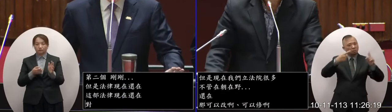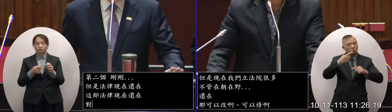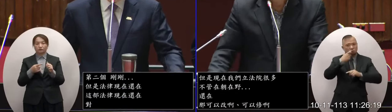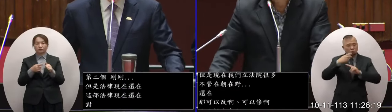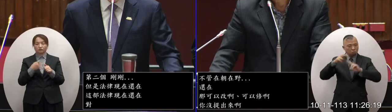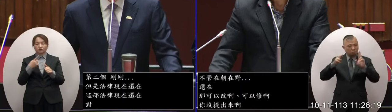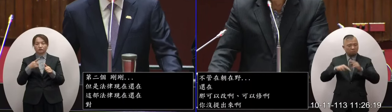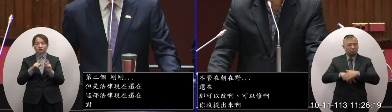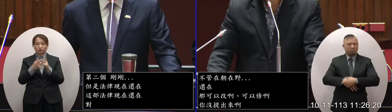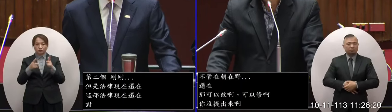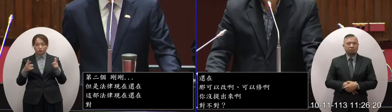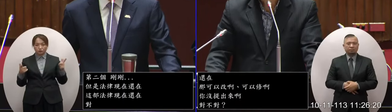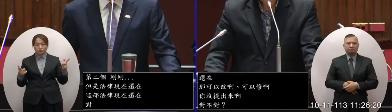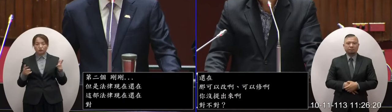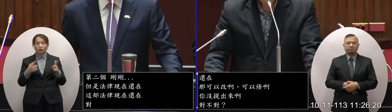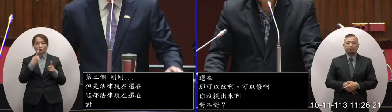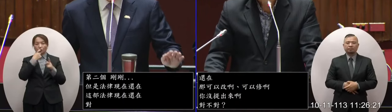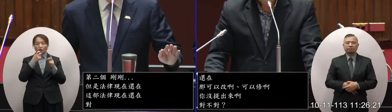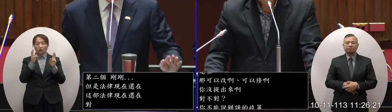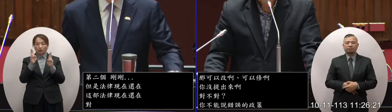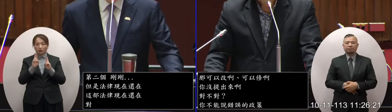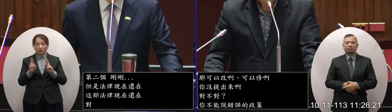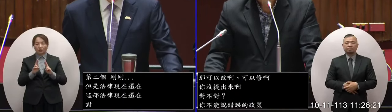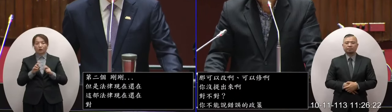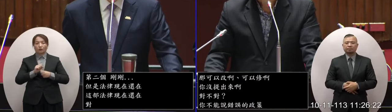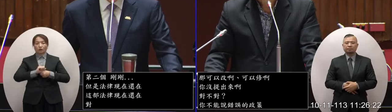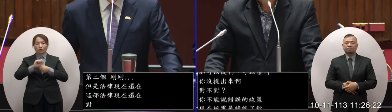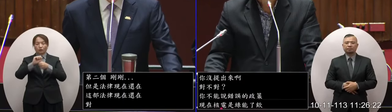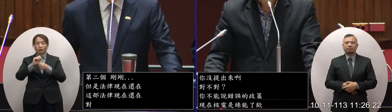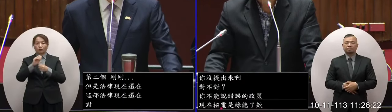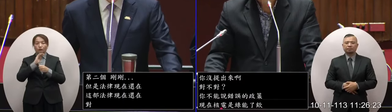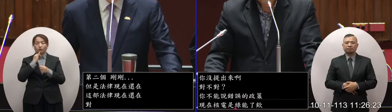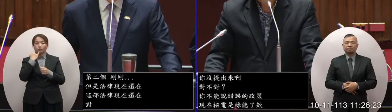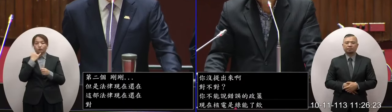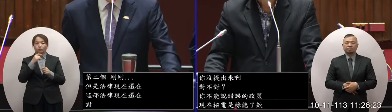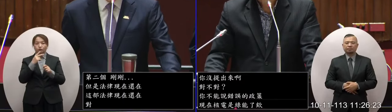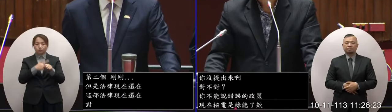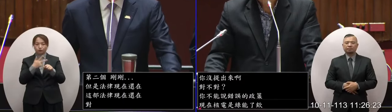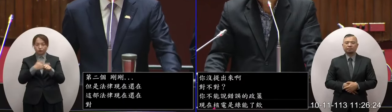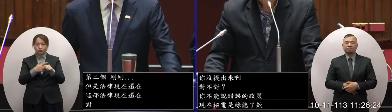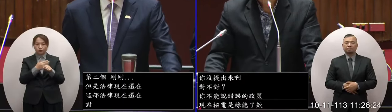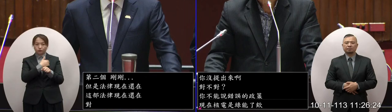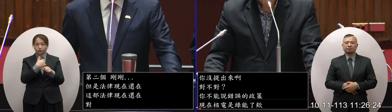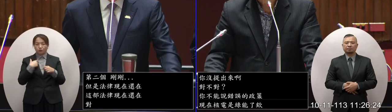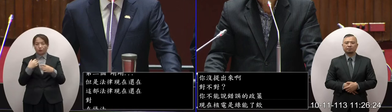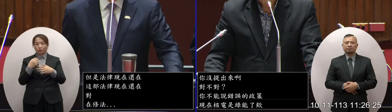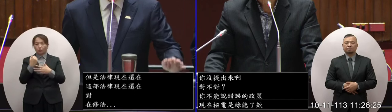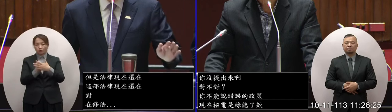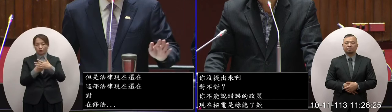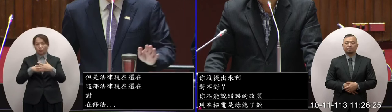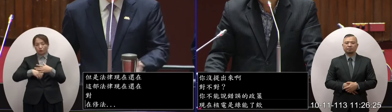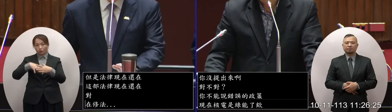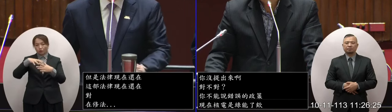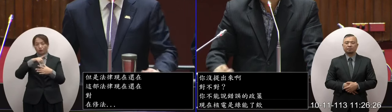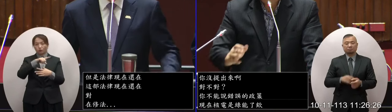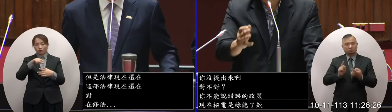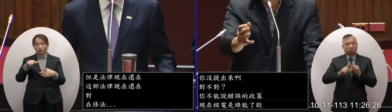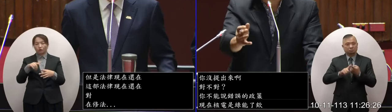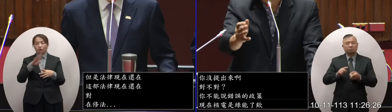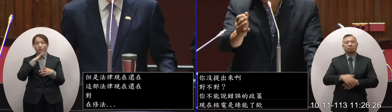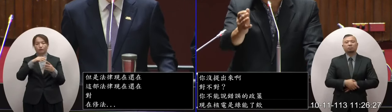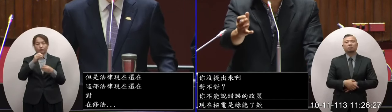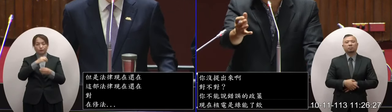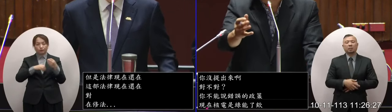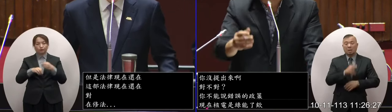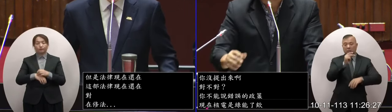就是多元的发展绿能，希望能够进行这个科技的储能，带来就是能够